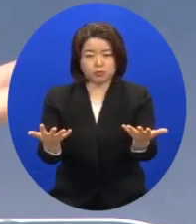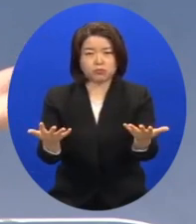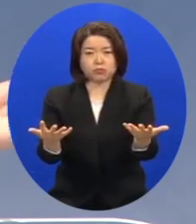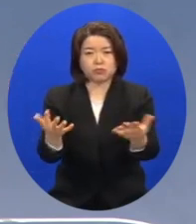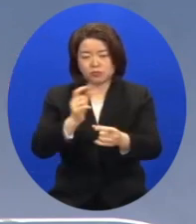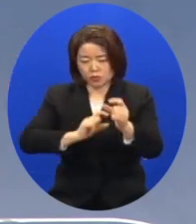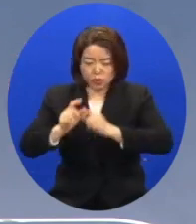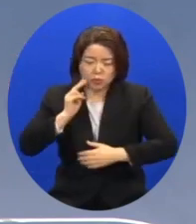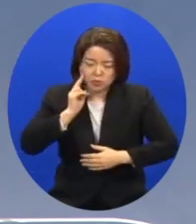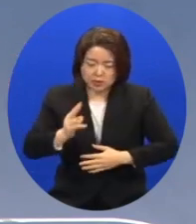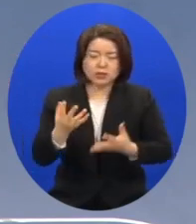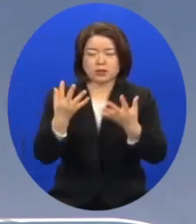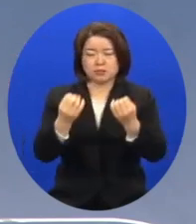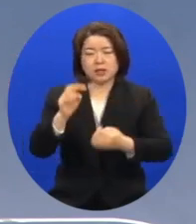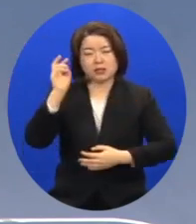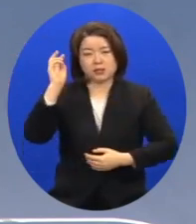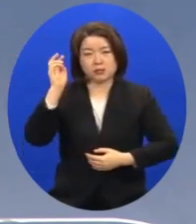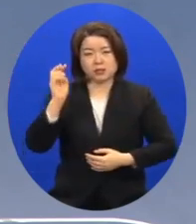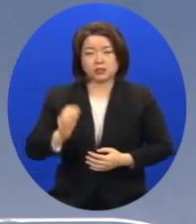끔찍하게 많을까요